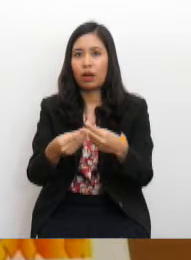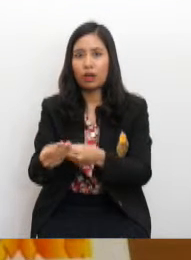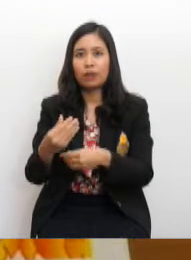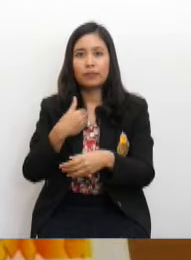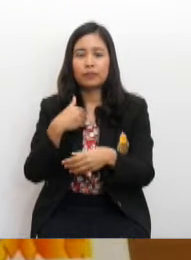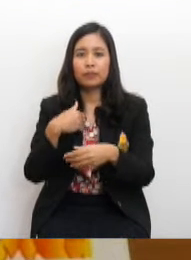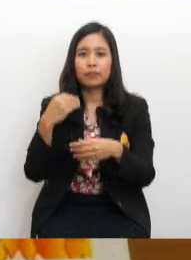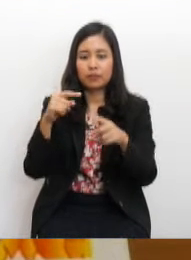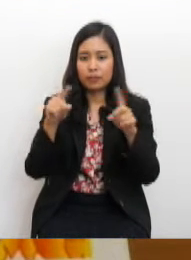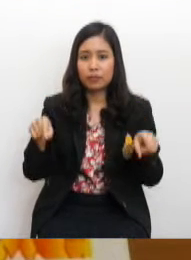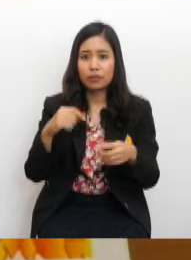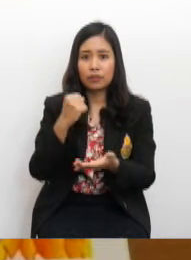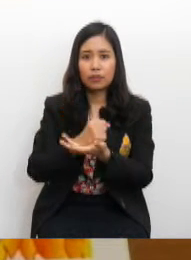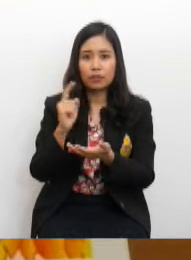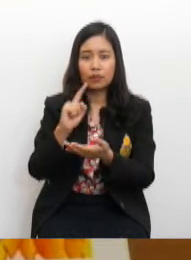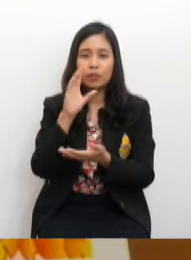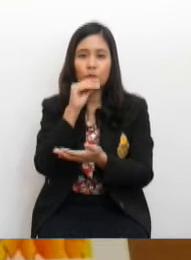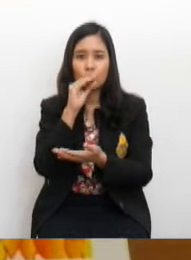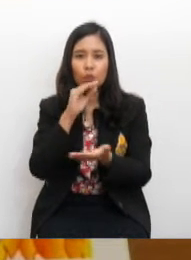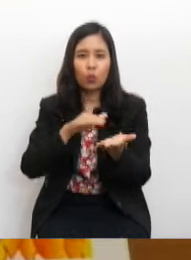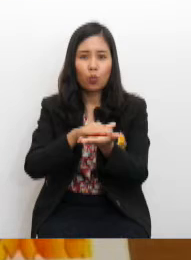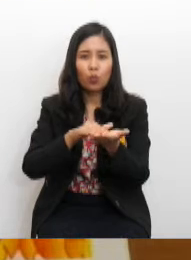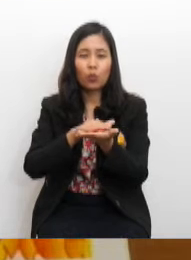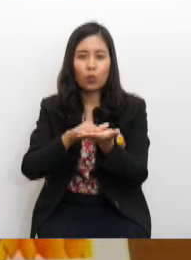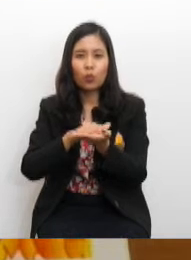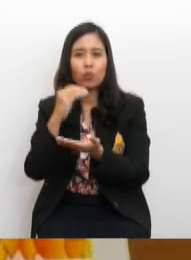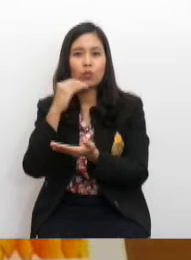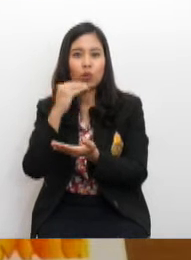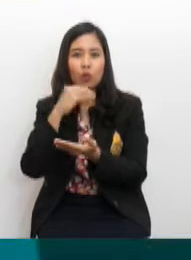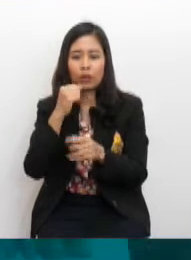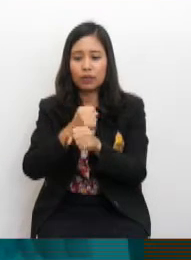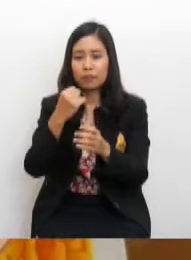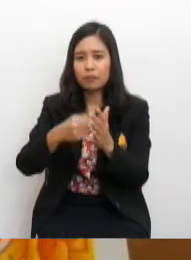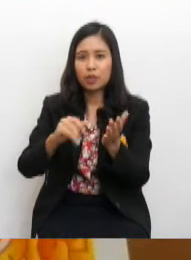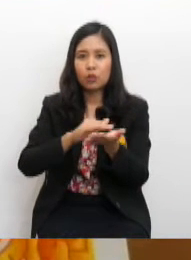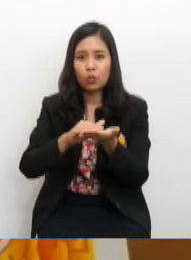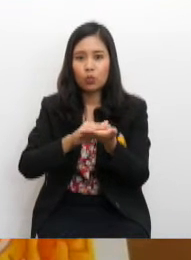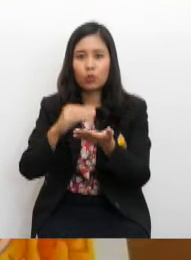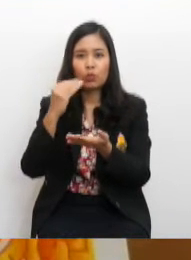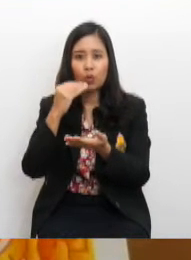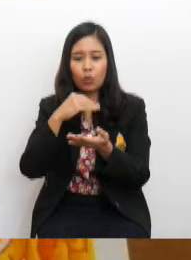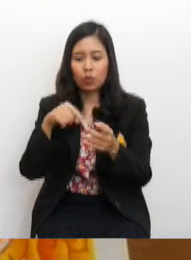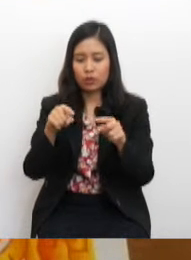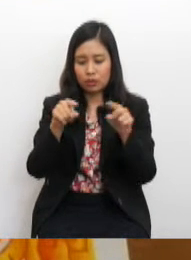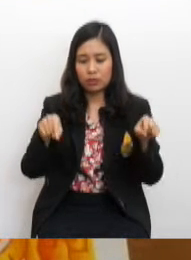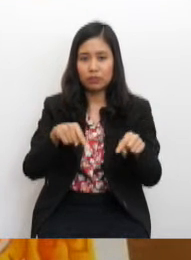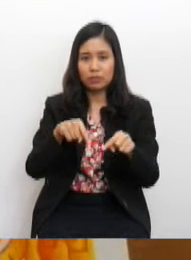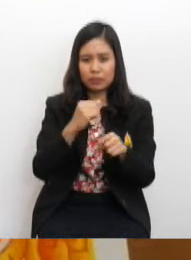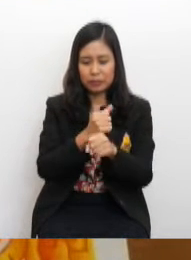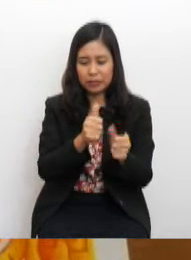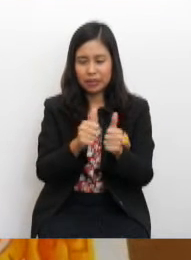ครับได้รับเกียรติบัตรเป็นนักเรียนที่รู้จักพูดคำว่าขอโทษเมื่อทำผิดอะไรนี่เป็นสิ่งเล็กๆน้อยๆที่ผมเอง